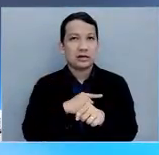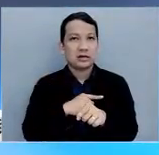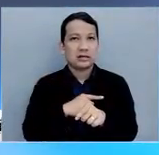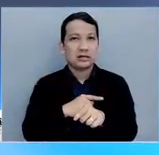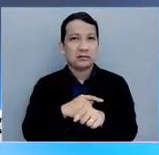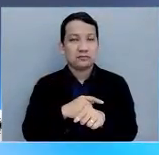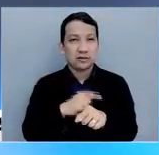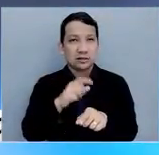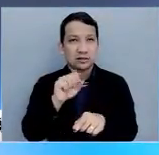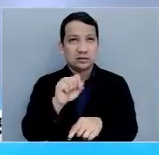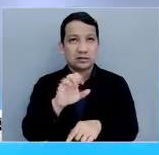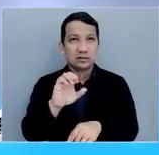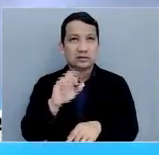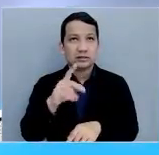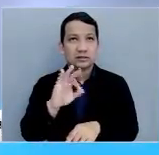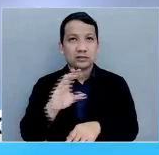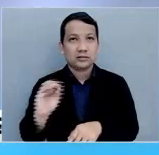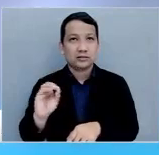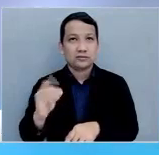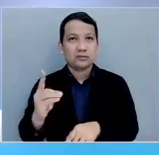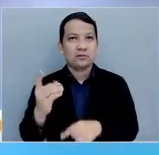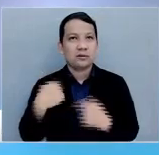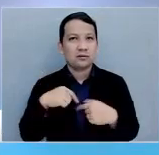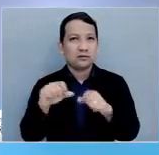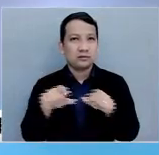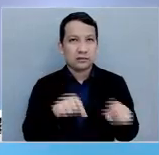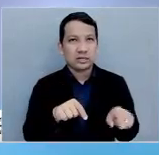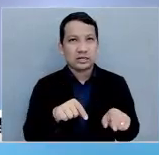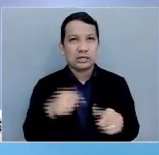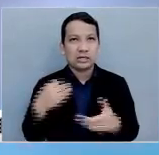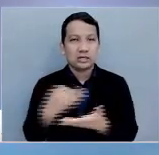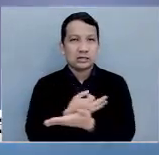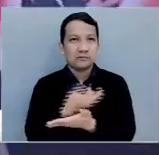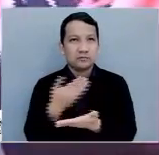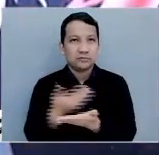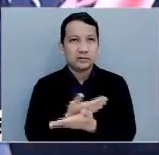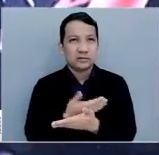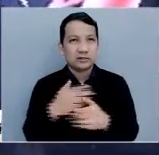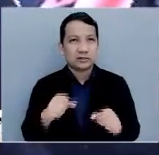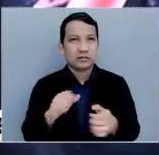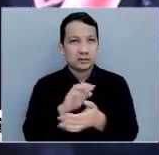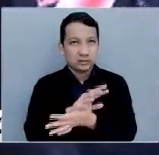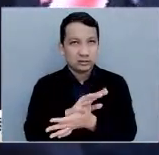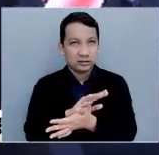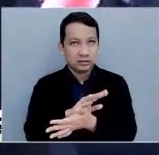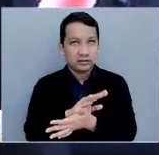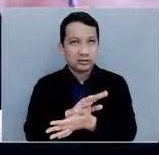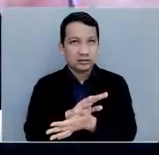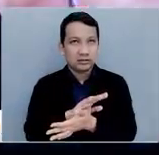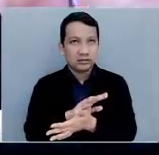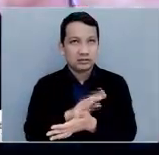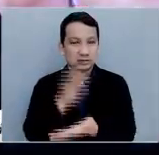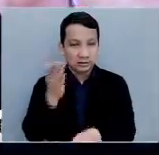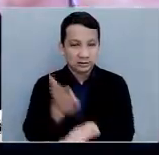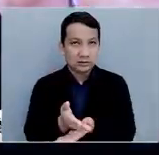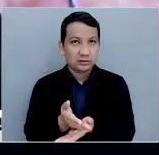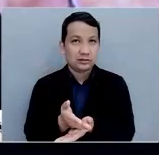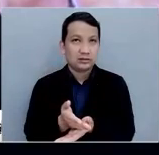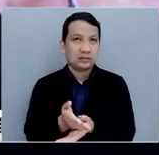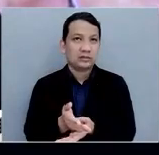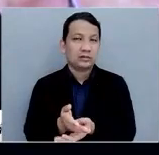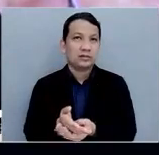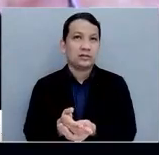seafoods. Then, yun talaga ang negosyo nyo? Fresh seafood namin. Talaga? Ako, fresh seafood. Nagka-pandemic po. Then, so nahinto ako, sir